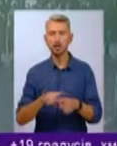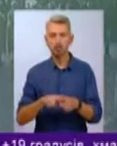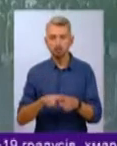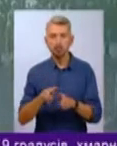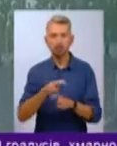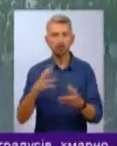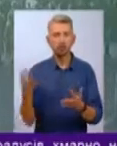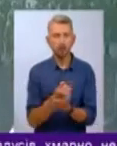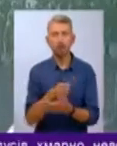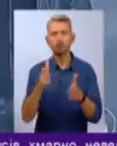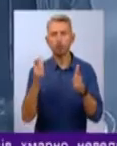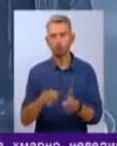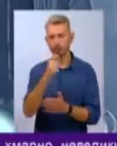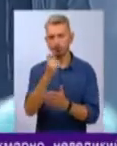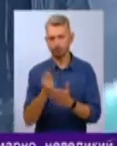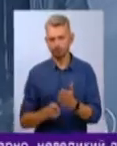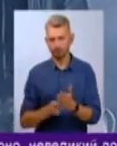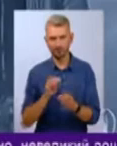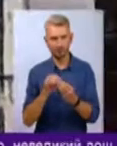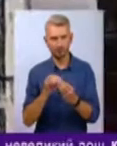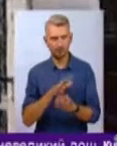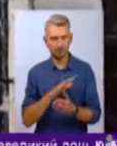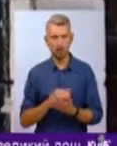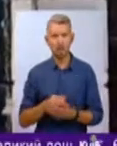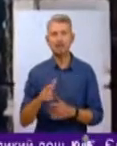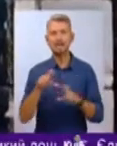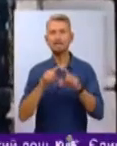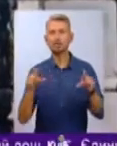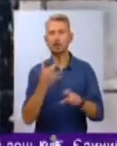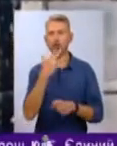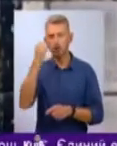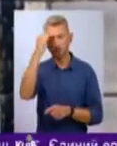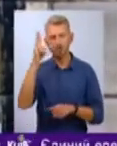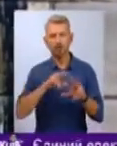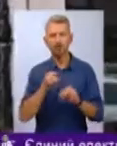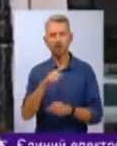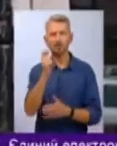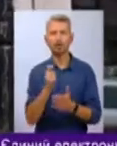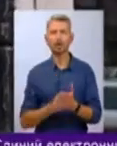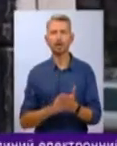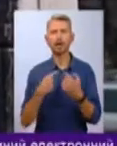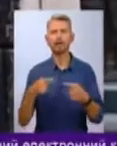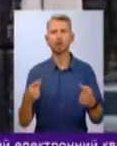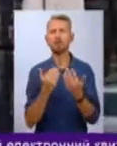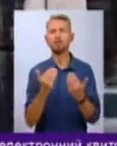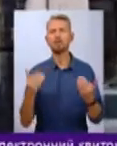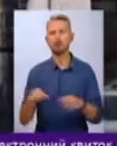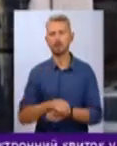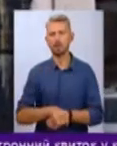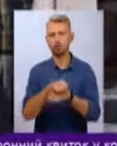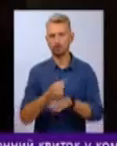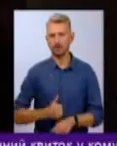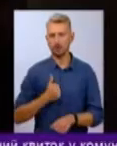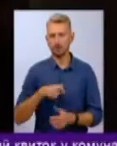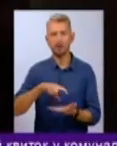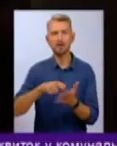і він погодився відновити графіті на Грушевського. Інститут національної пам'яті вважає ці малюнки експонатами музею Революції Гідності,